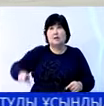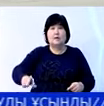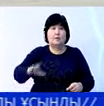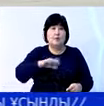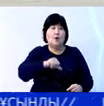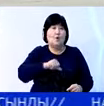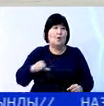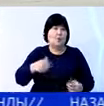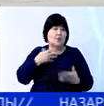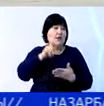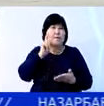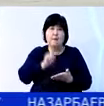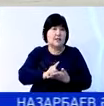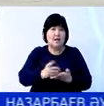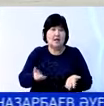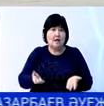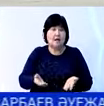азаматтың өзінің міндеті.